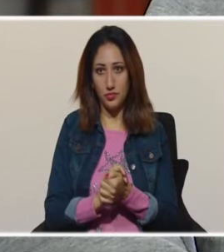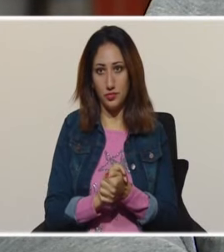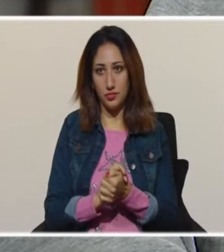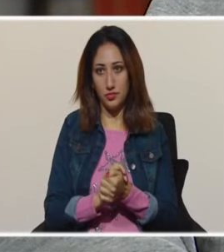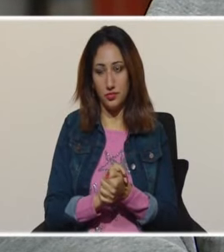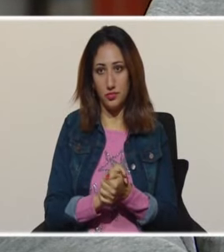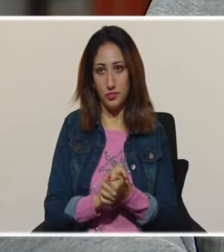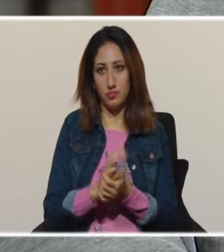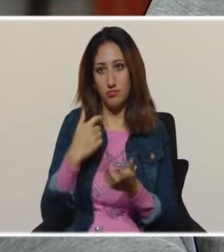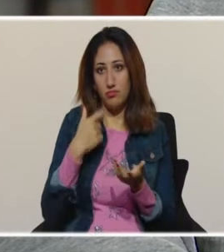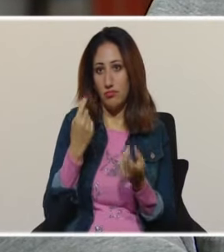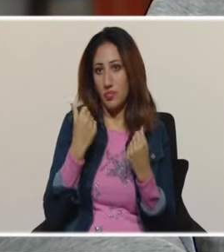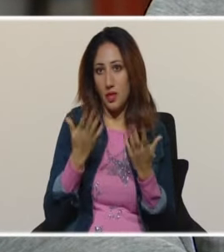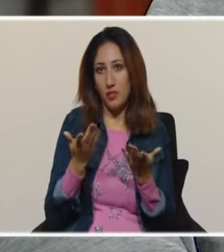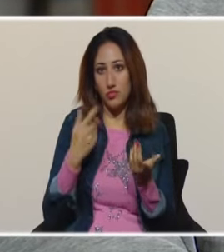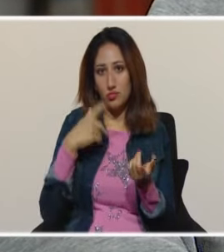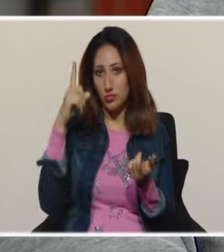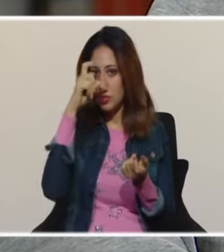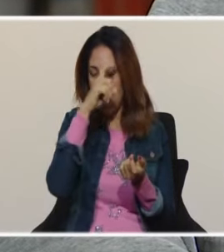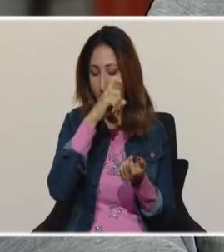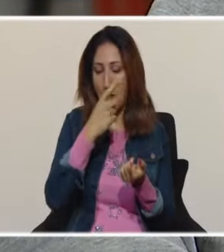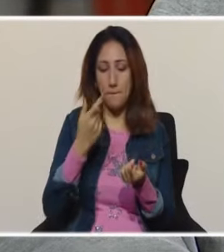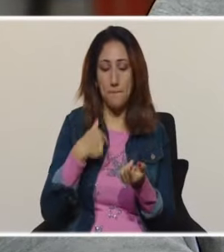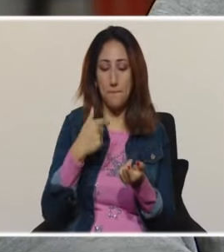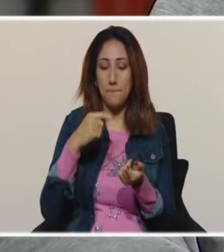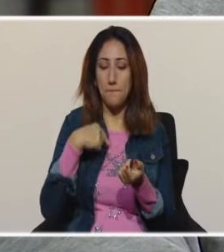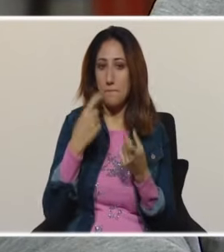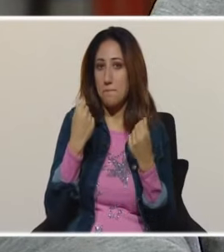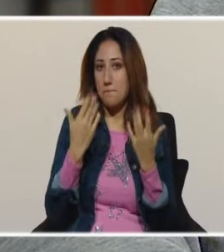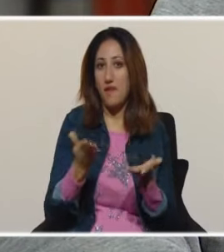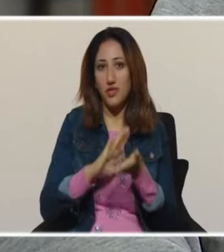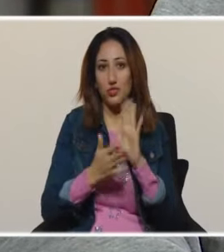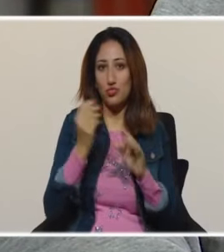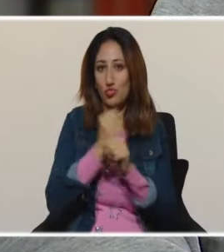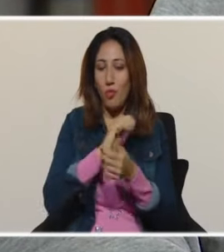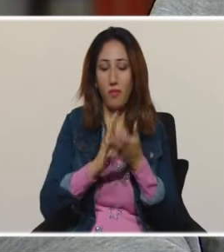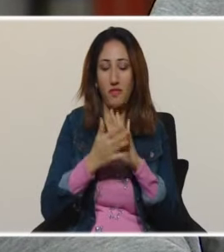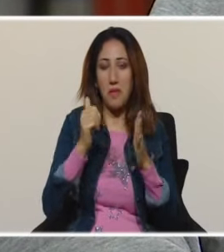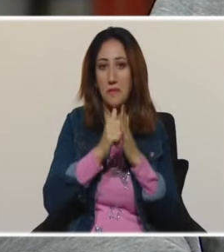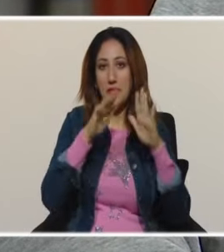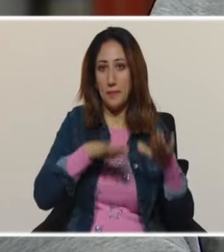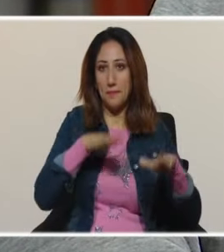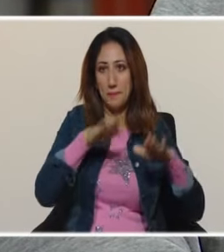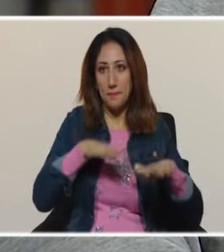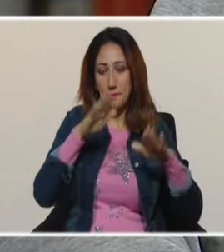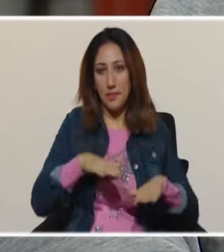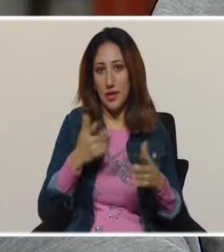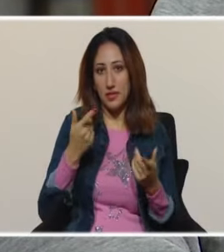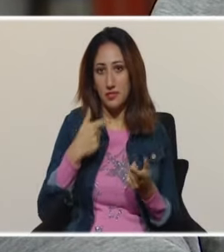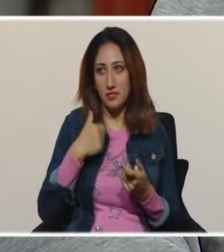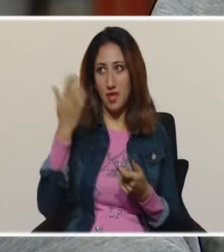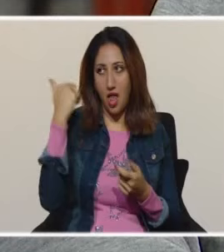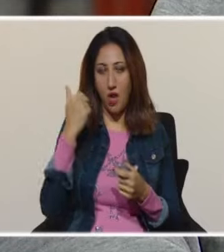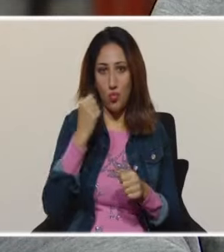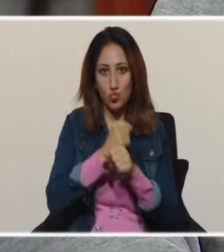فطبعا في الظروف اللي انا نمت فيها دي ما عادش فيه دخل، ما عادش فيه شغل، وده شغل حر يعني، مش